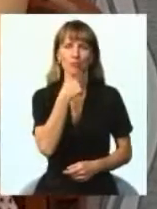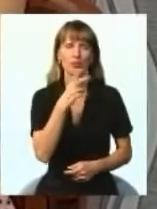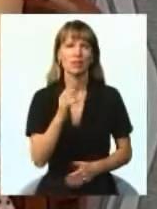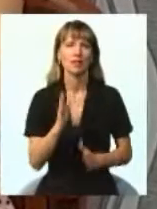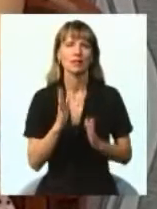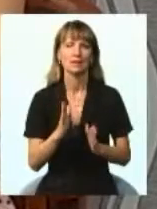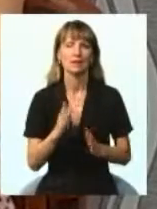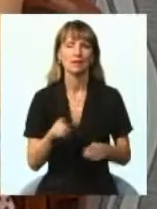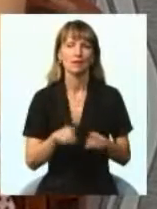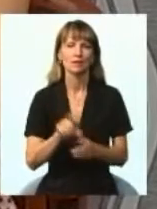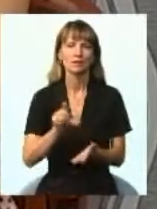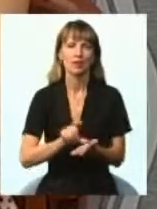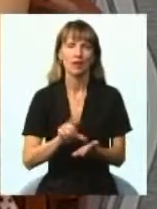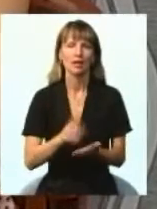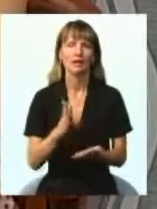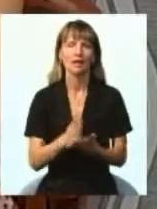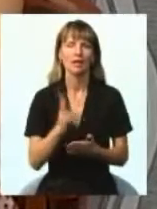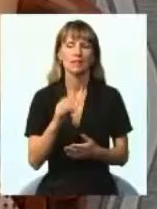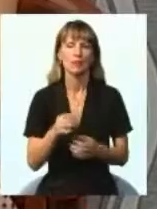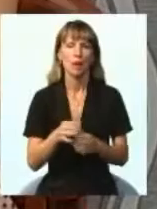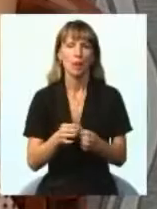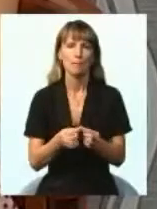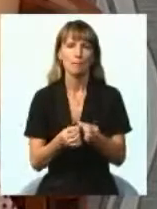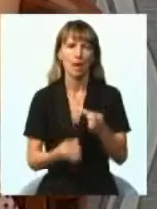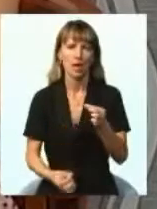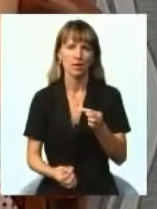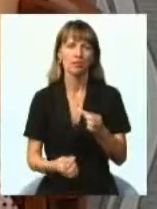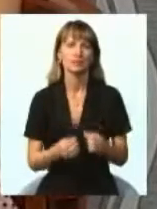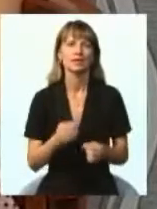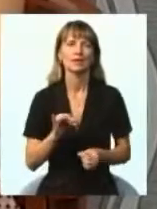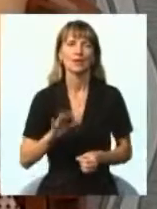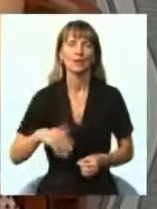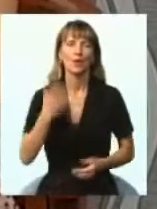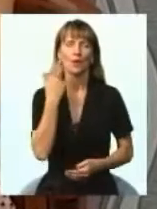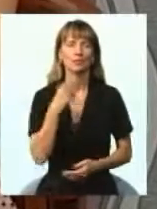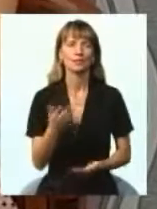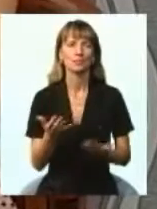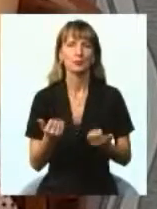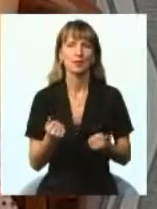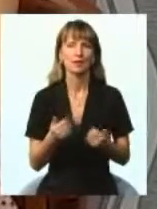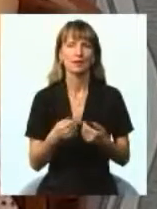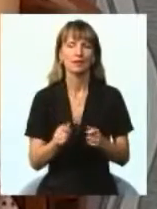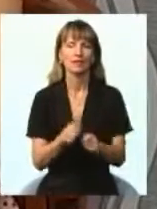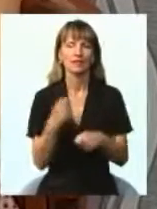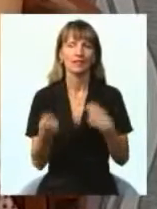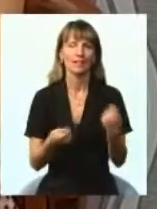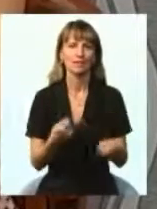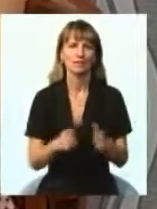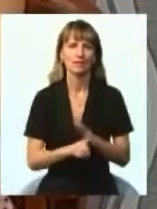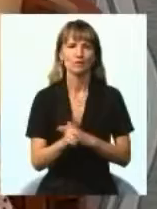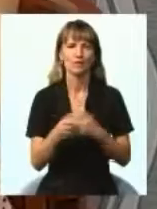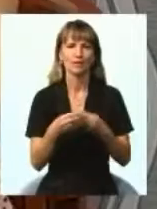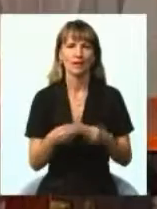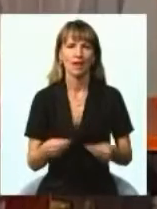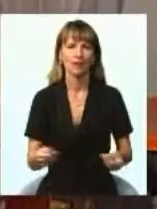так у вафельному стаканчику, є на паличці. І, звичайно, потім, коли ти його береш, так, відкриваєш, їси, воно починає